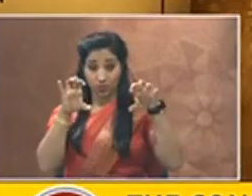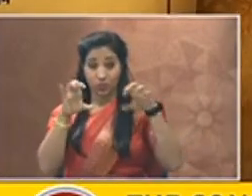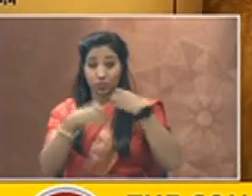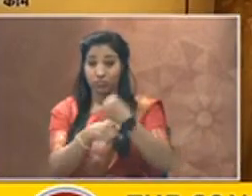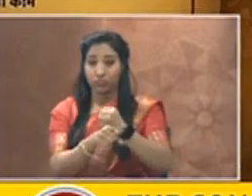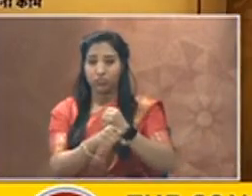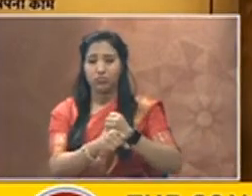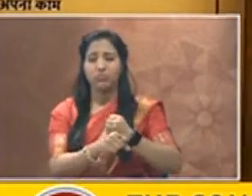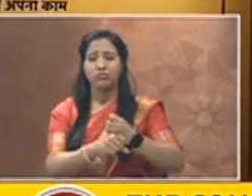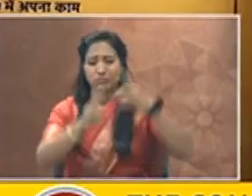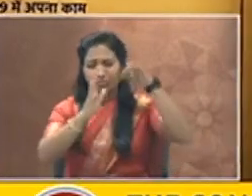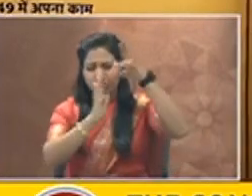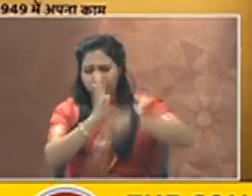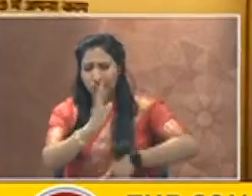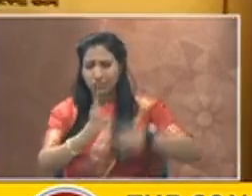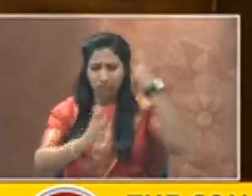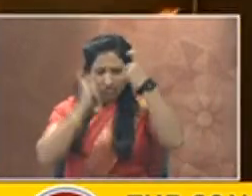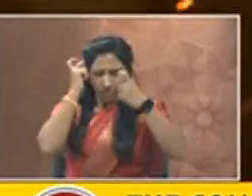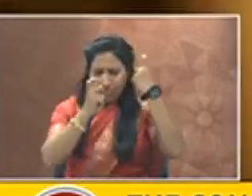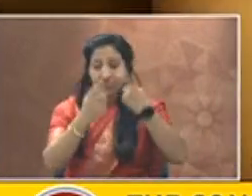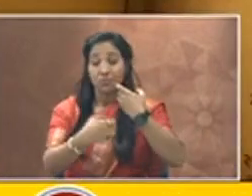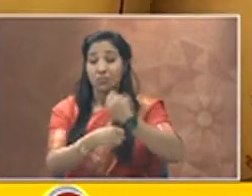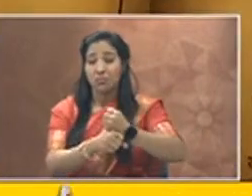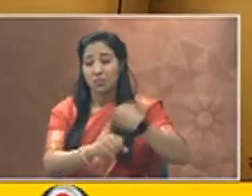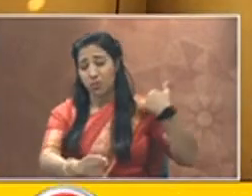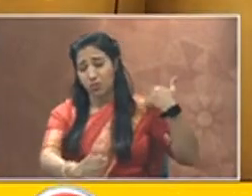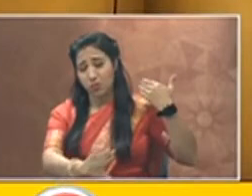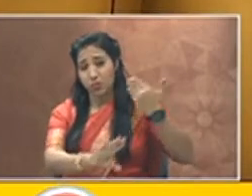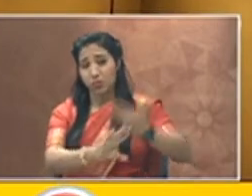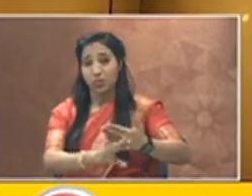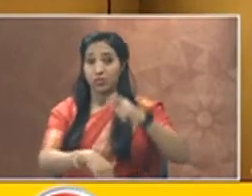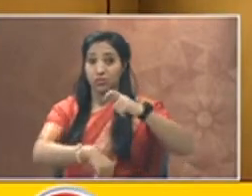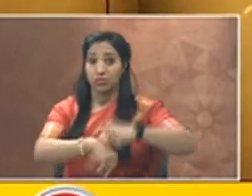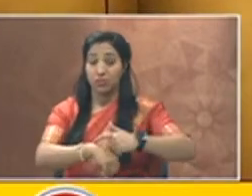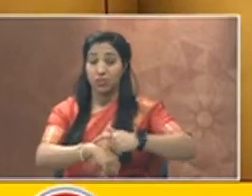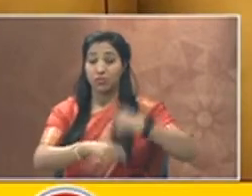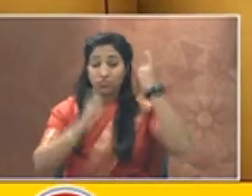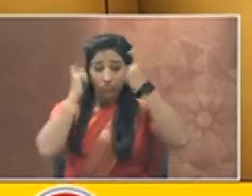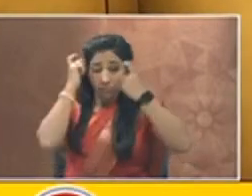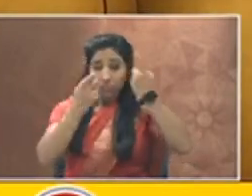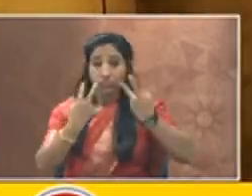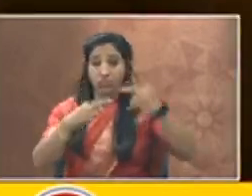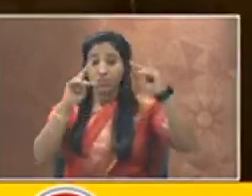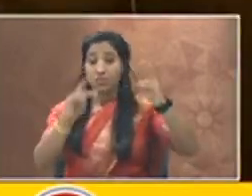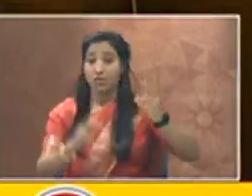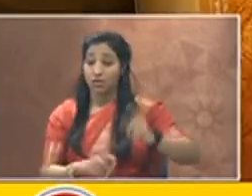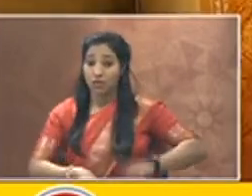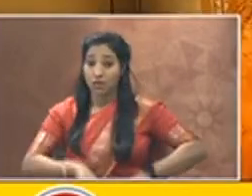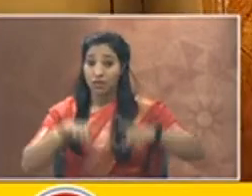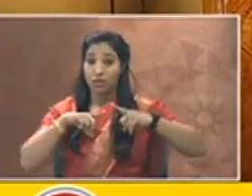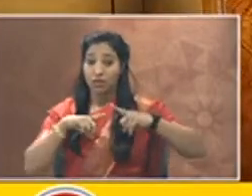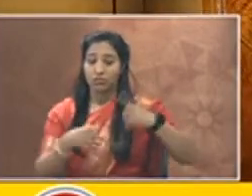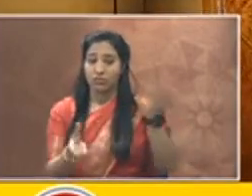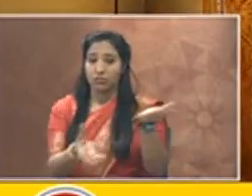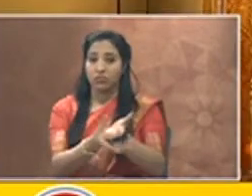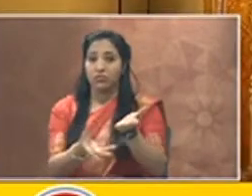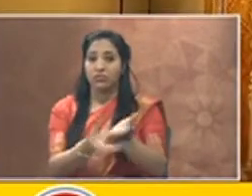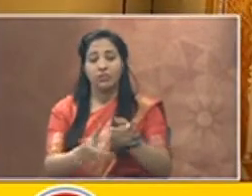इतने गहन मंथन के बाद बना है कि उसे जीवंत दस्तावेज कहा जाता